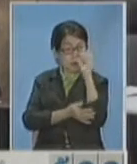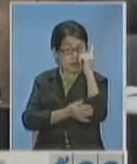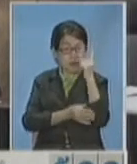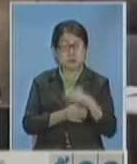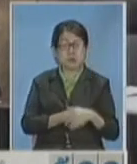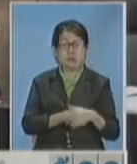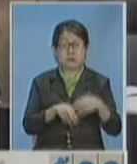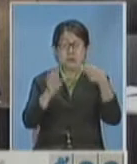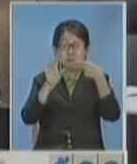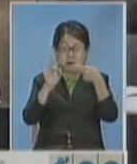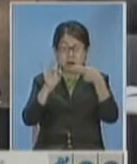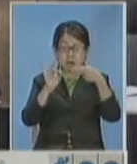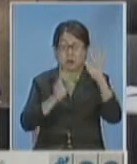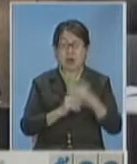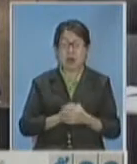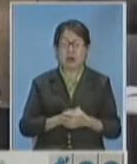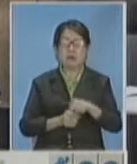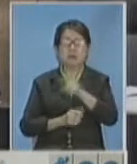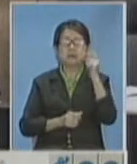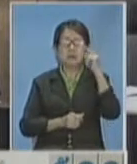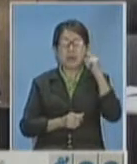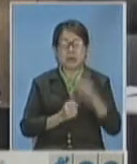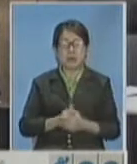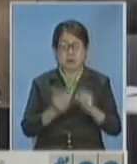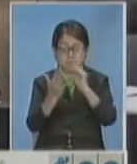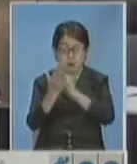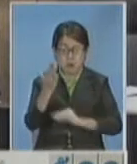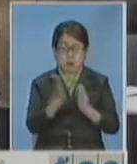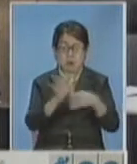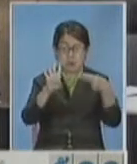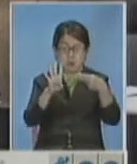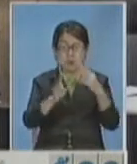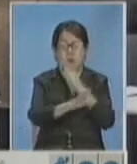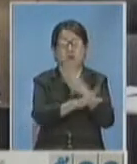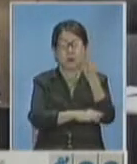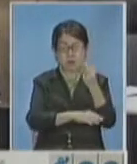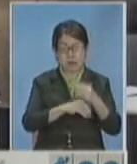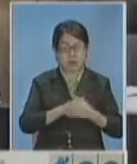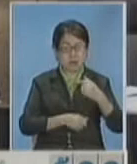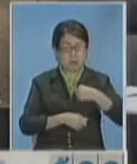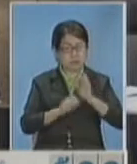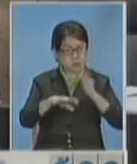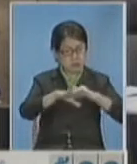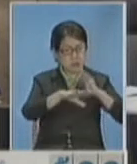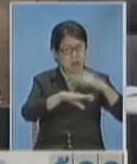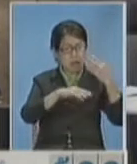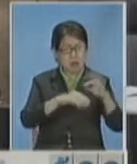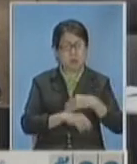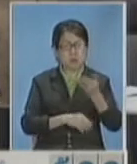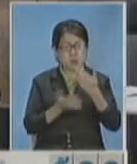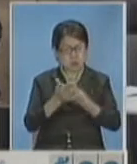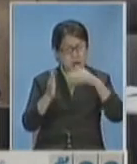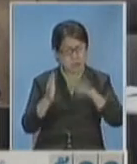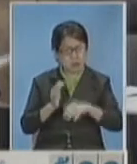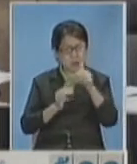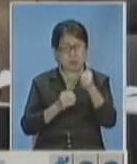89,131 บาทต่อ1แห่งท่านก็คูณดูนะคะ 40,000 กว่าแห่งนะคะเป็นเงินเท่าไหร่นะคะดิฉันคิดว่าดิฉันก็ได้พูดท้วงติงแล้วว่าขอให้ปรับลดงบประมาณ